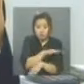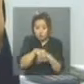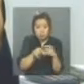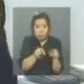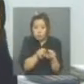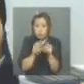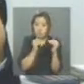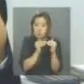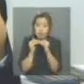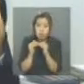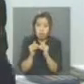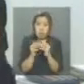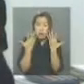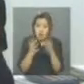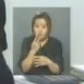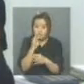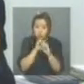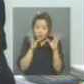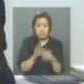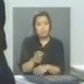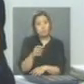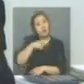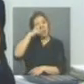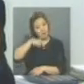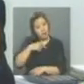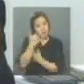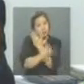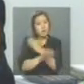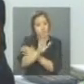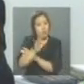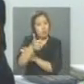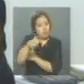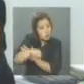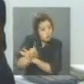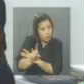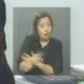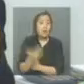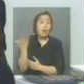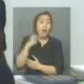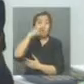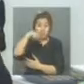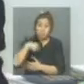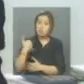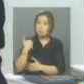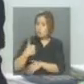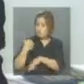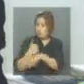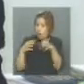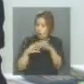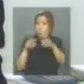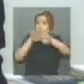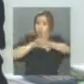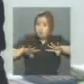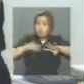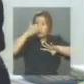ฏเราก็จะรู้เลยว่าจุดอ่อนจุดแข็งของแต่ละประเทศเป็นอย่างไรของเราเนี่ยเคยเป็นผู้นำในอาเซียนเนื่องจากเราทำไบลาเทอรัล